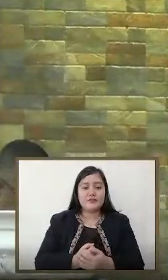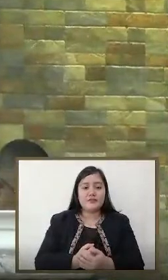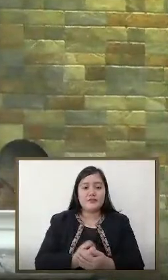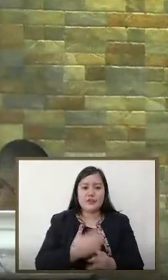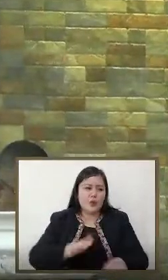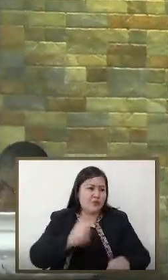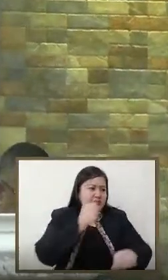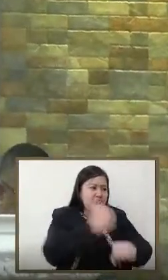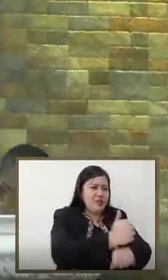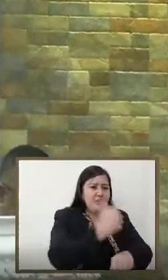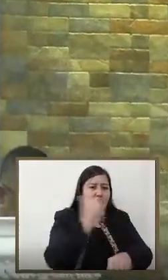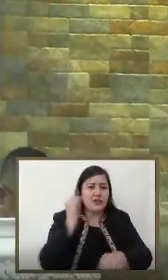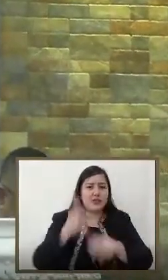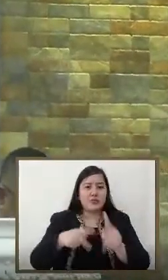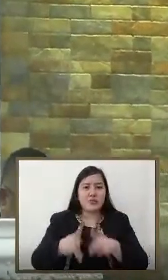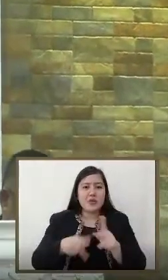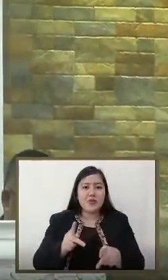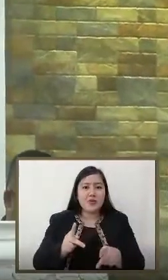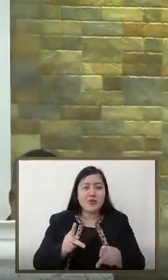Amen?